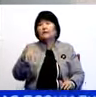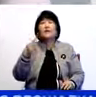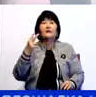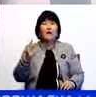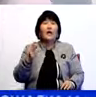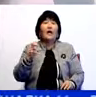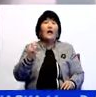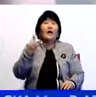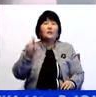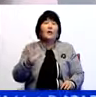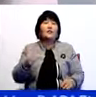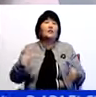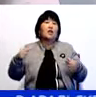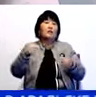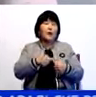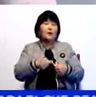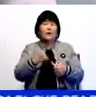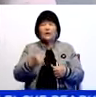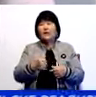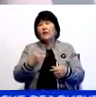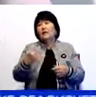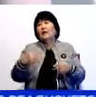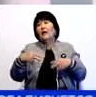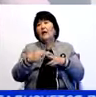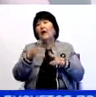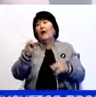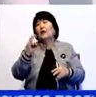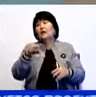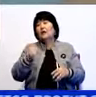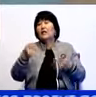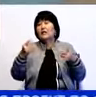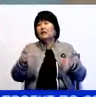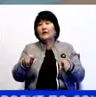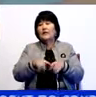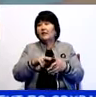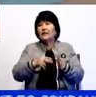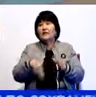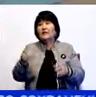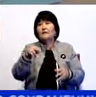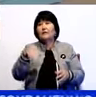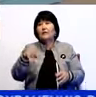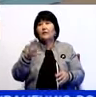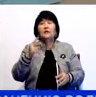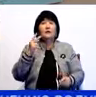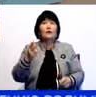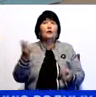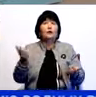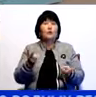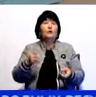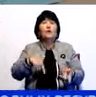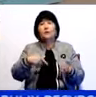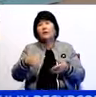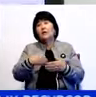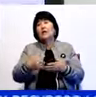абоненту останется лишь подключить dots метровая антенна если телевизор не поддерживает стандарт dvb-t 2 то нужно приобрести